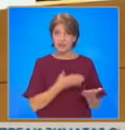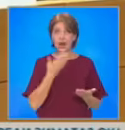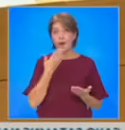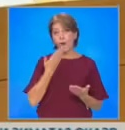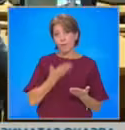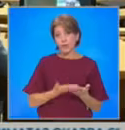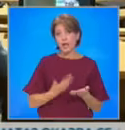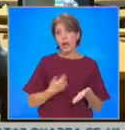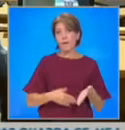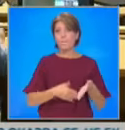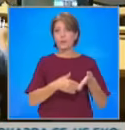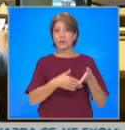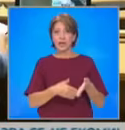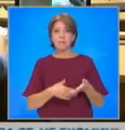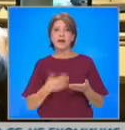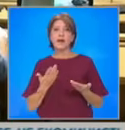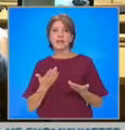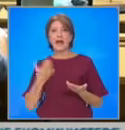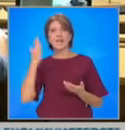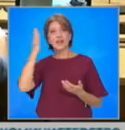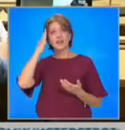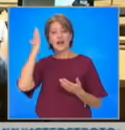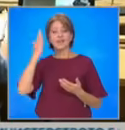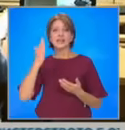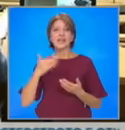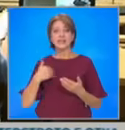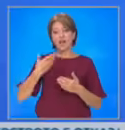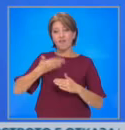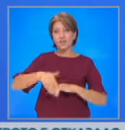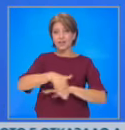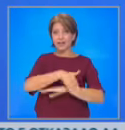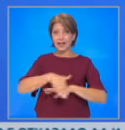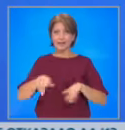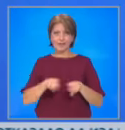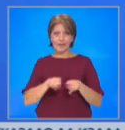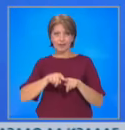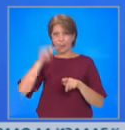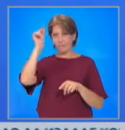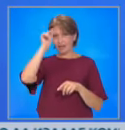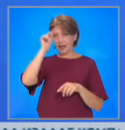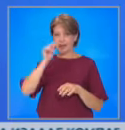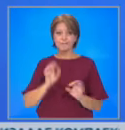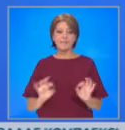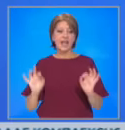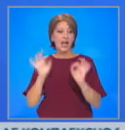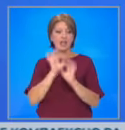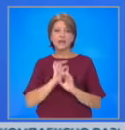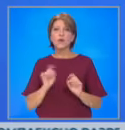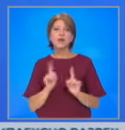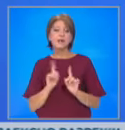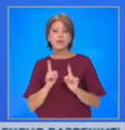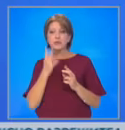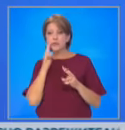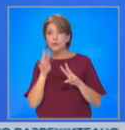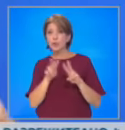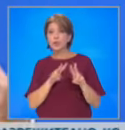за страните с външни граници на Съюза като България. Никой не може да прогнозира какво ще се